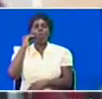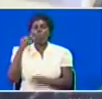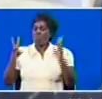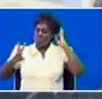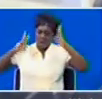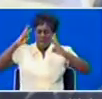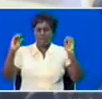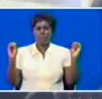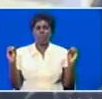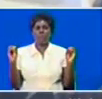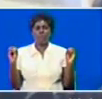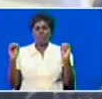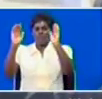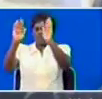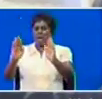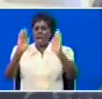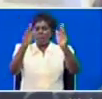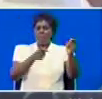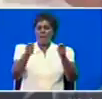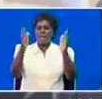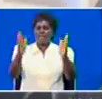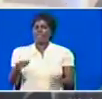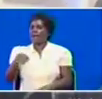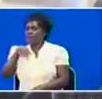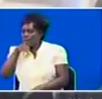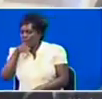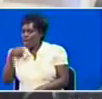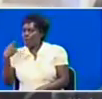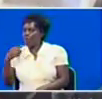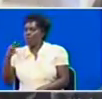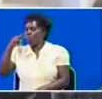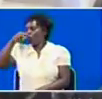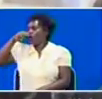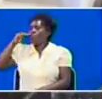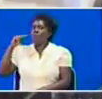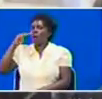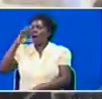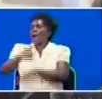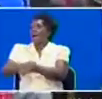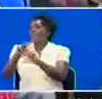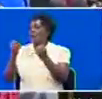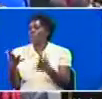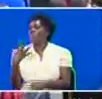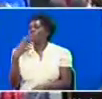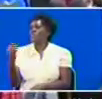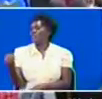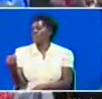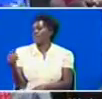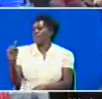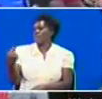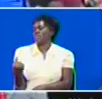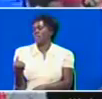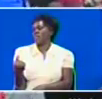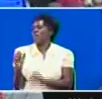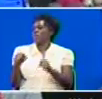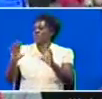maswazi. At the campaign manager ya Raila, ni ule Musalia. Alipata kura 500, 500,000. Wewe unaweza